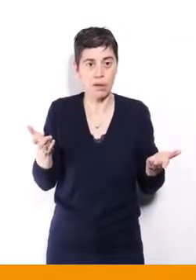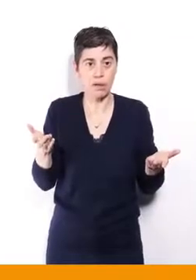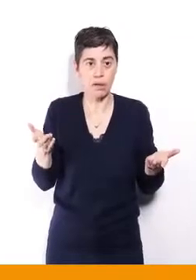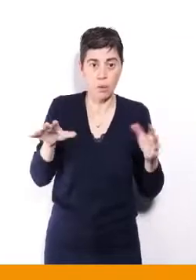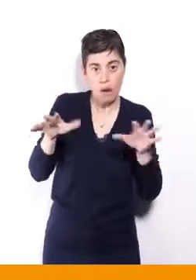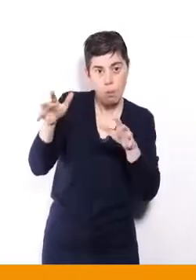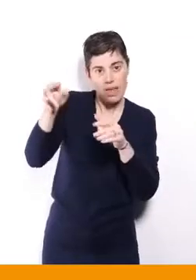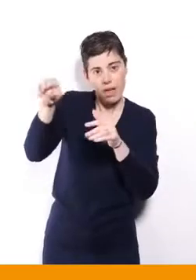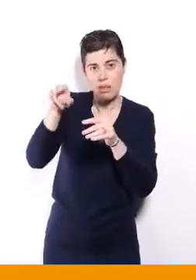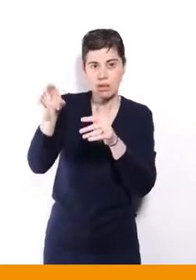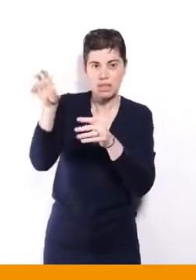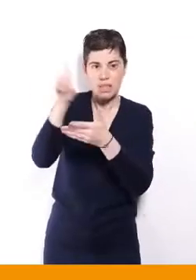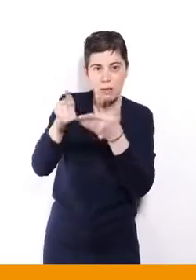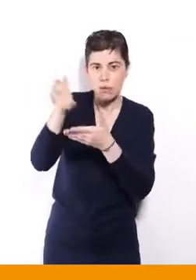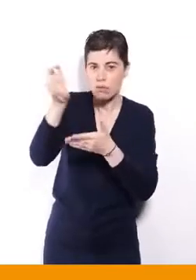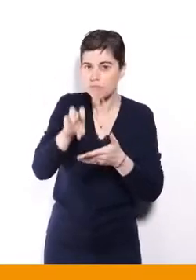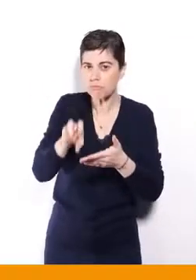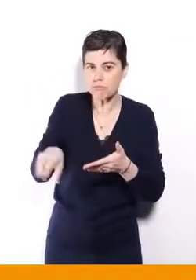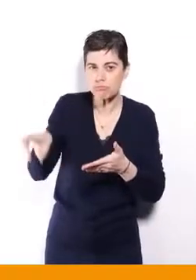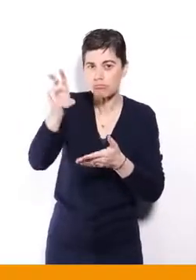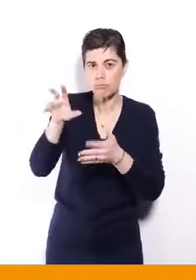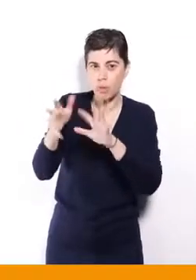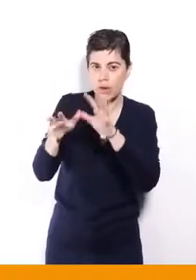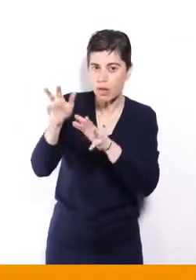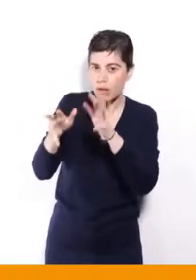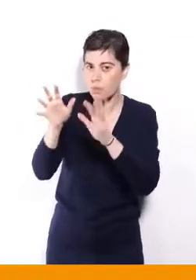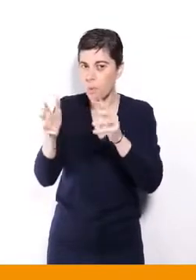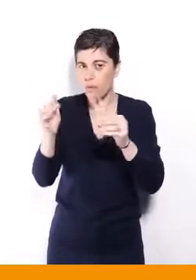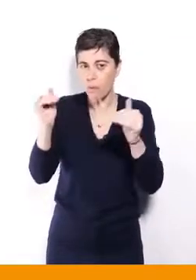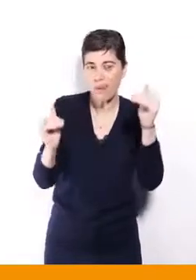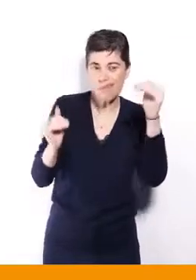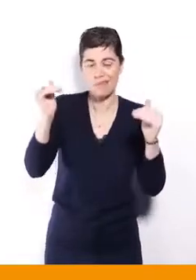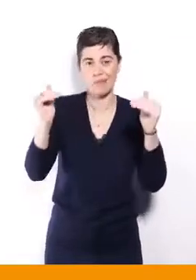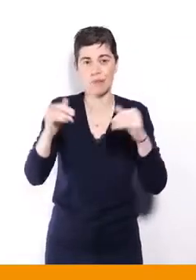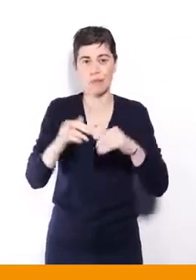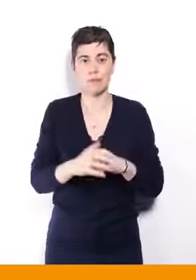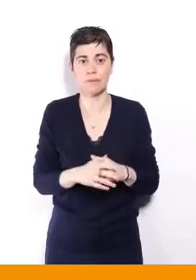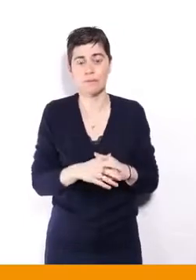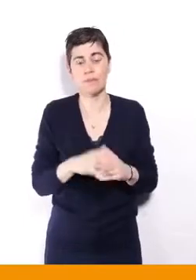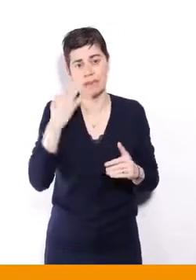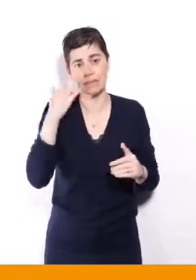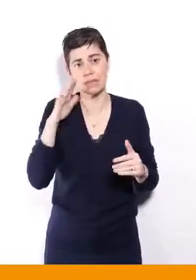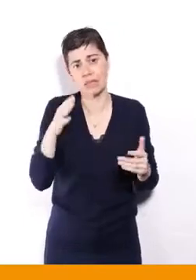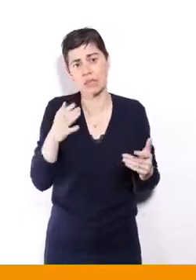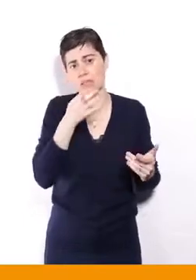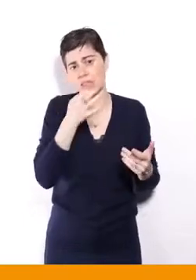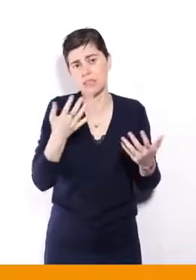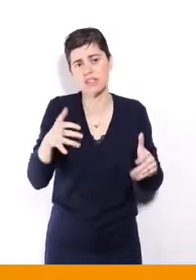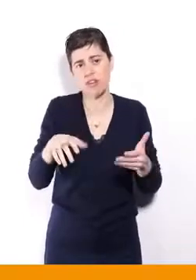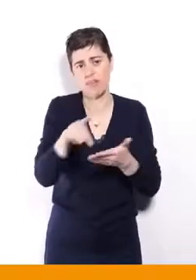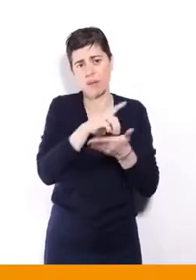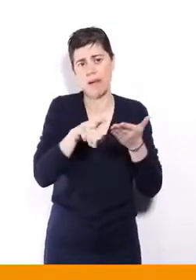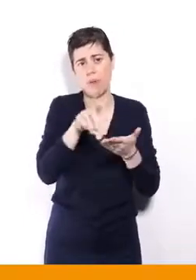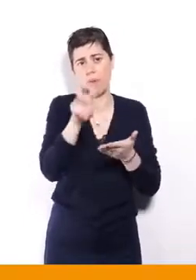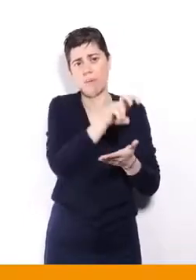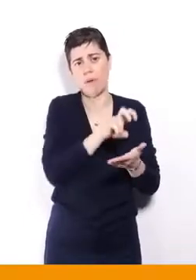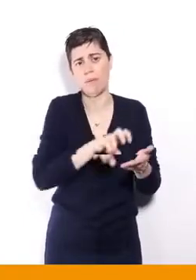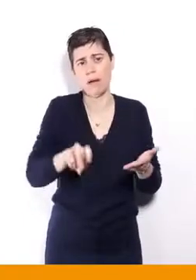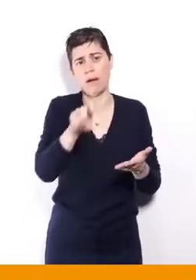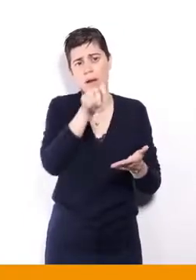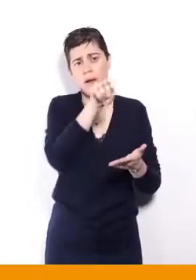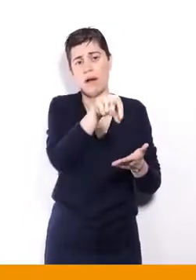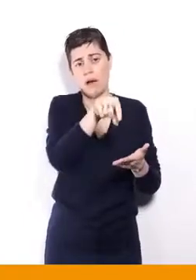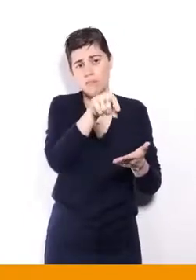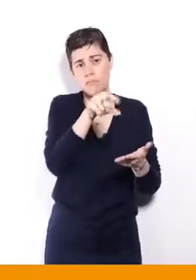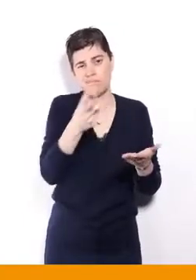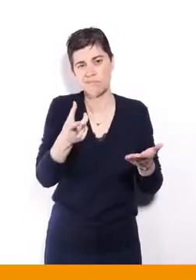moyenne de métropole. Et avec des disparités. Hein, je ne tiendrai pas le même